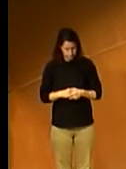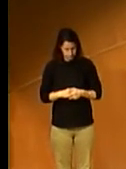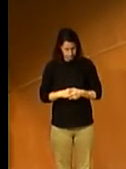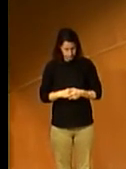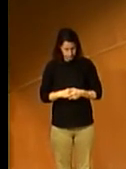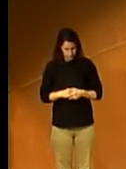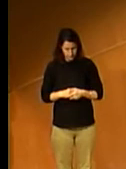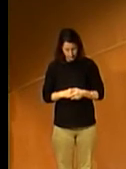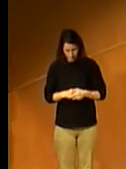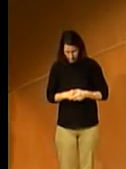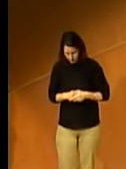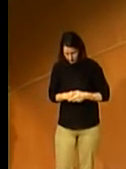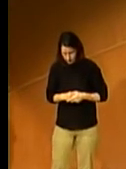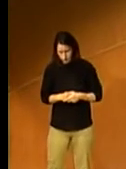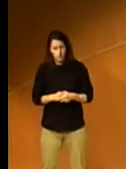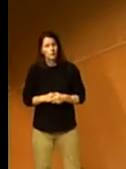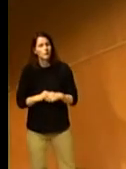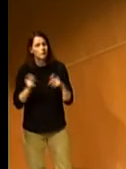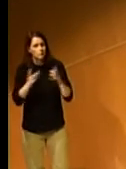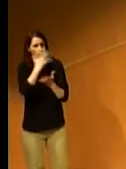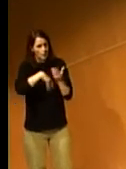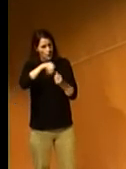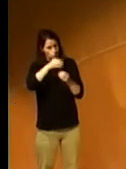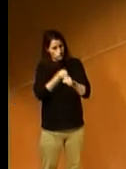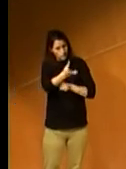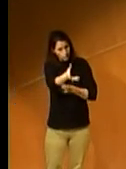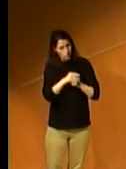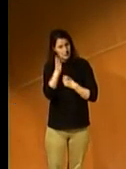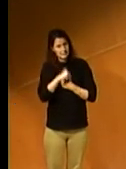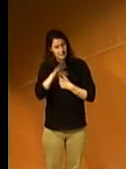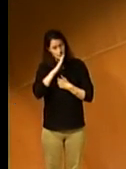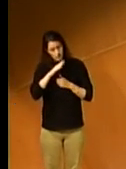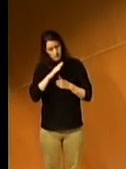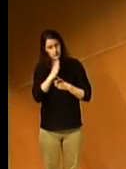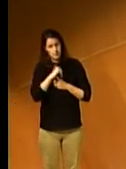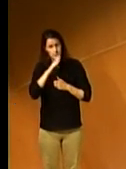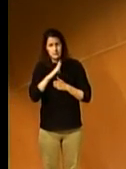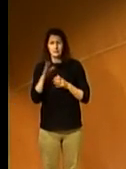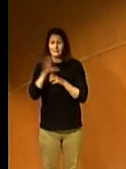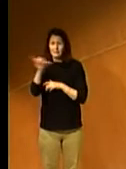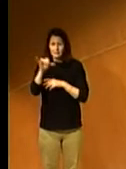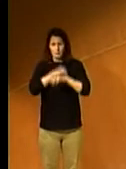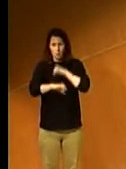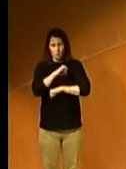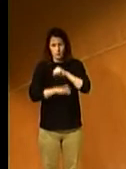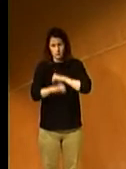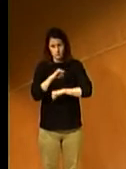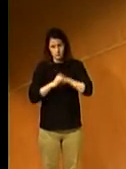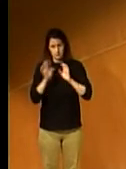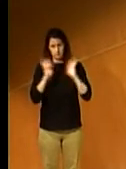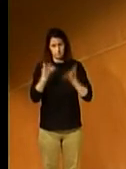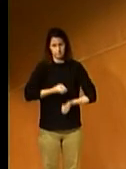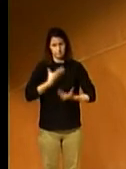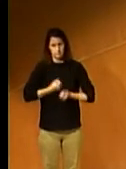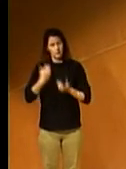Je précise que cette manifestation cet après-midi est organisée par les éditions RS, que nous sommes en